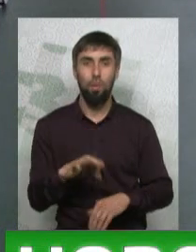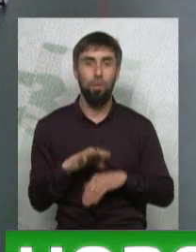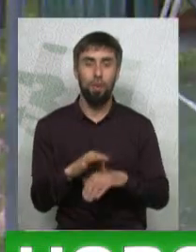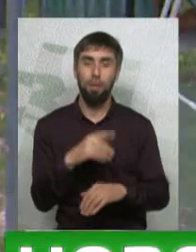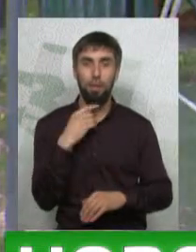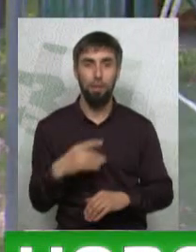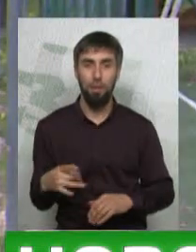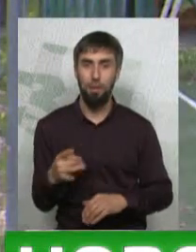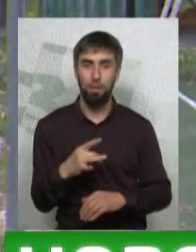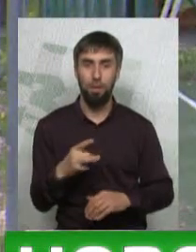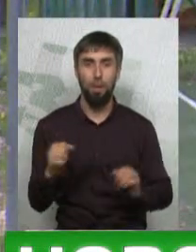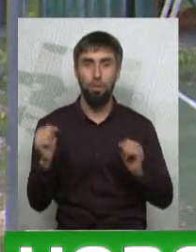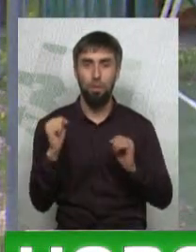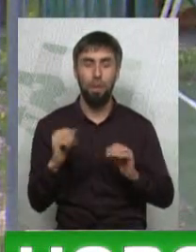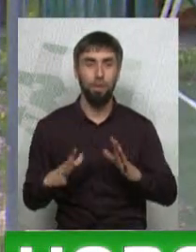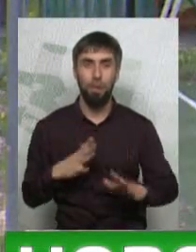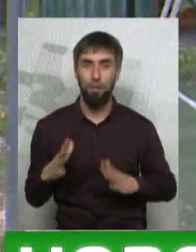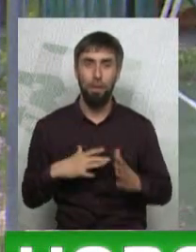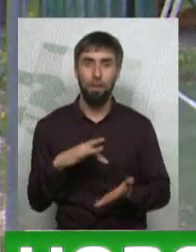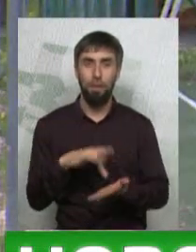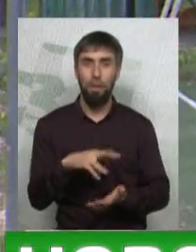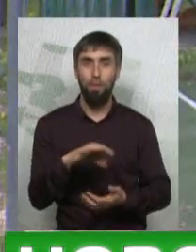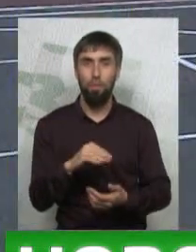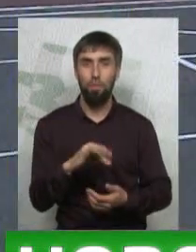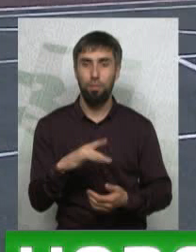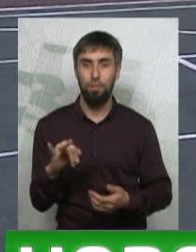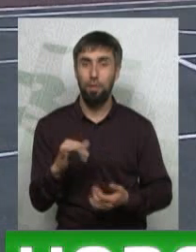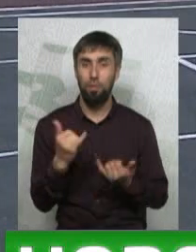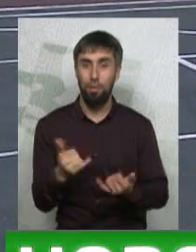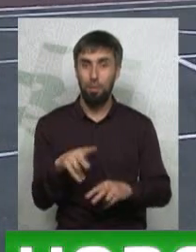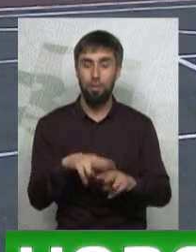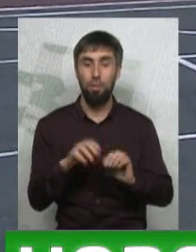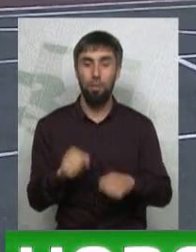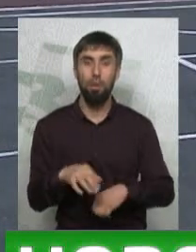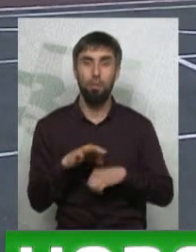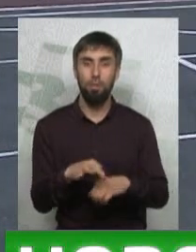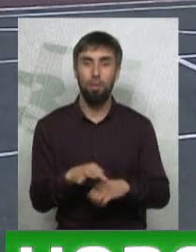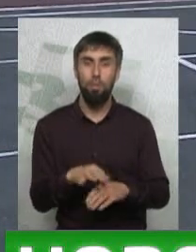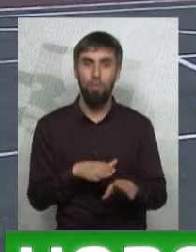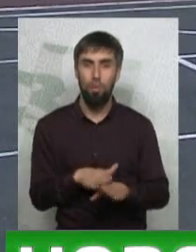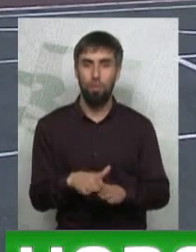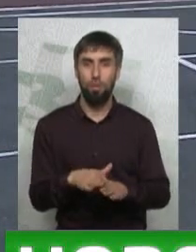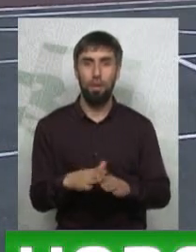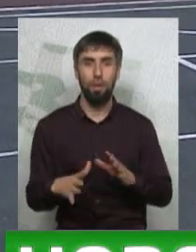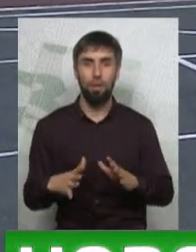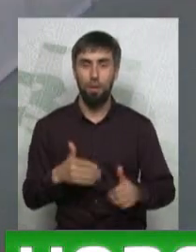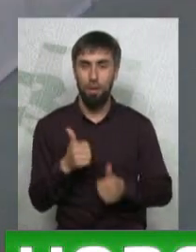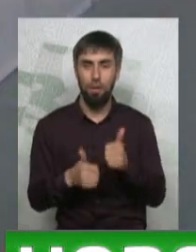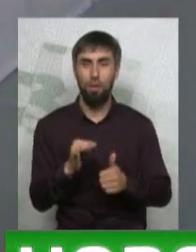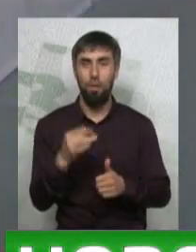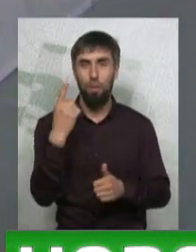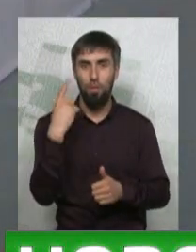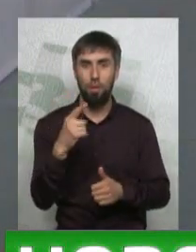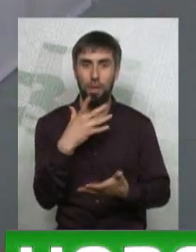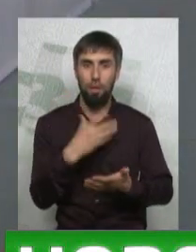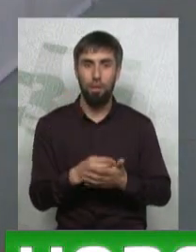и Республиканский спортивно-тренировочный центр «Мужичи». Отныне здесь можно проводить полномасштабные соревнования и организовывать